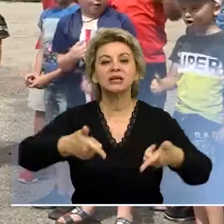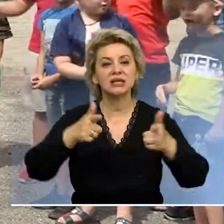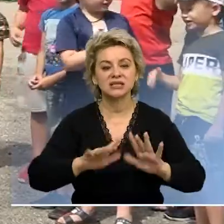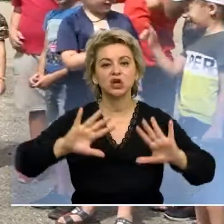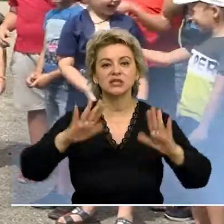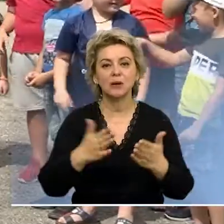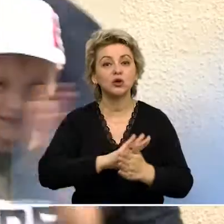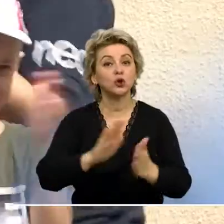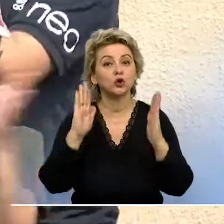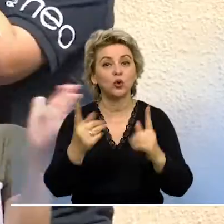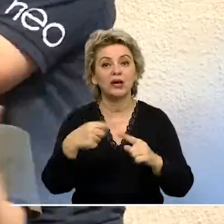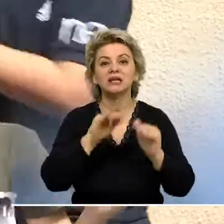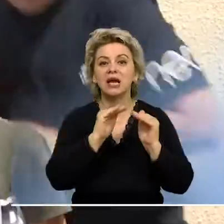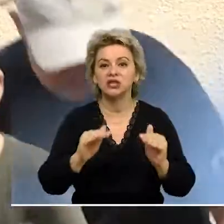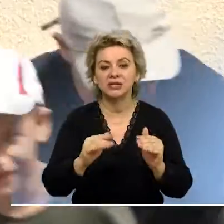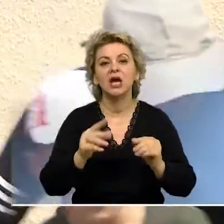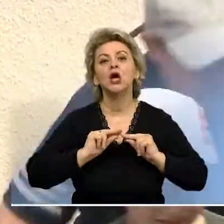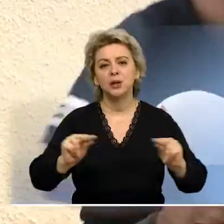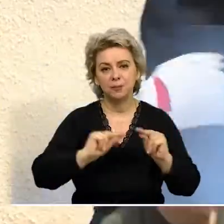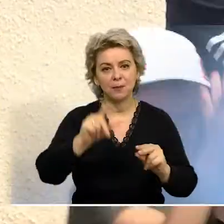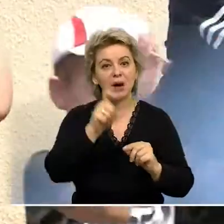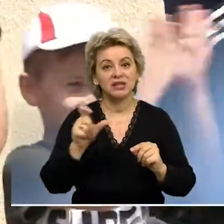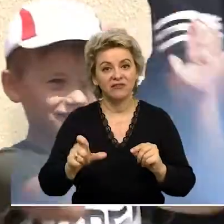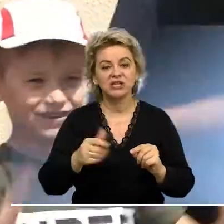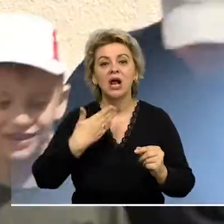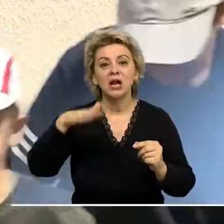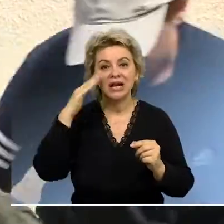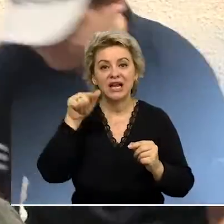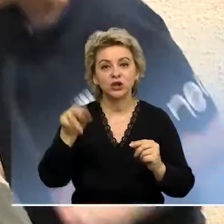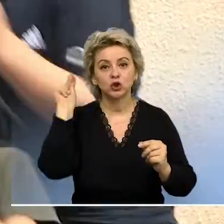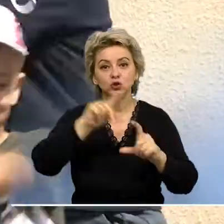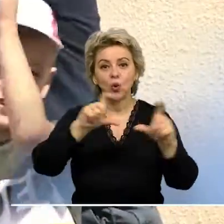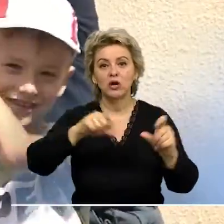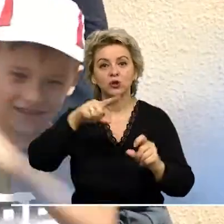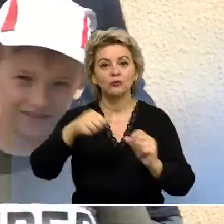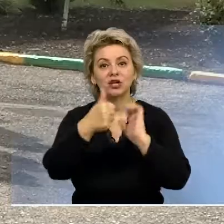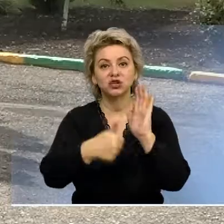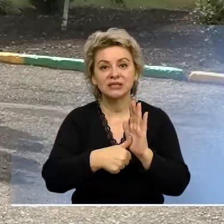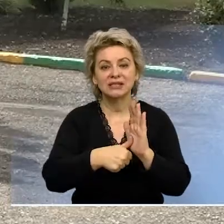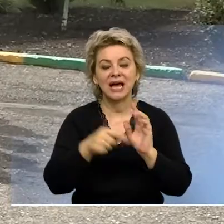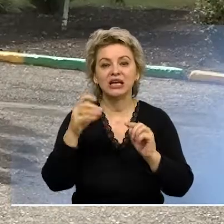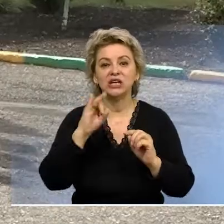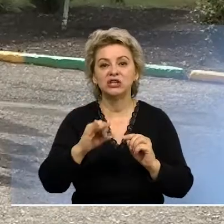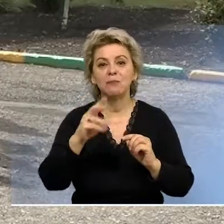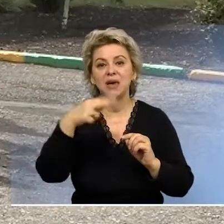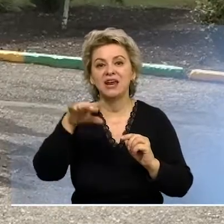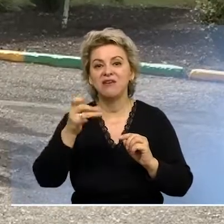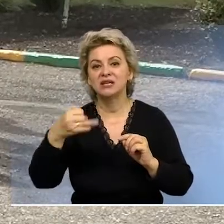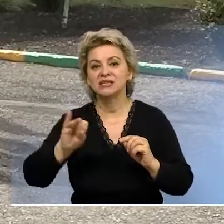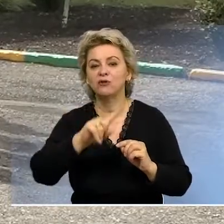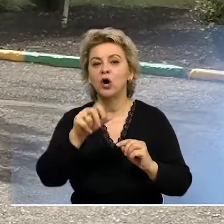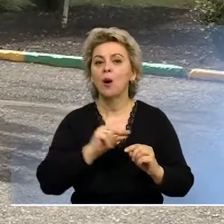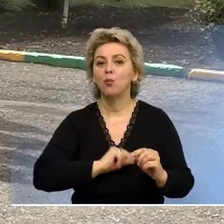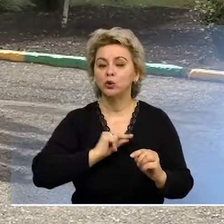3-месячного периода ограничений – настоящее событие не только для детей, но и преподавателей. В Летницкой школе номер 16 имени